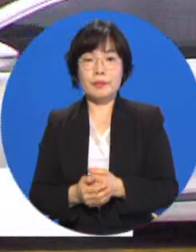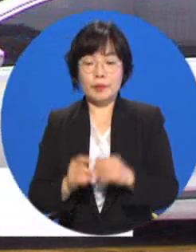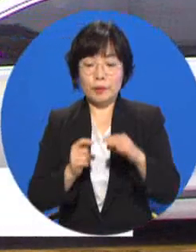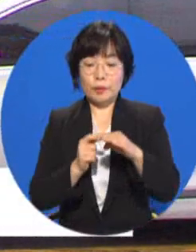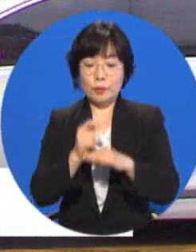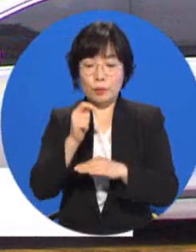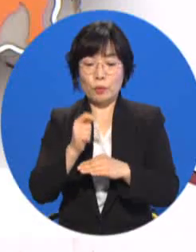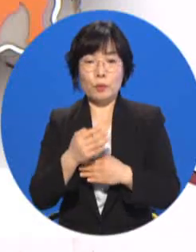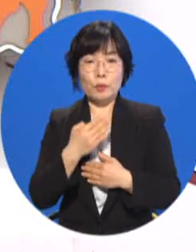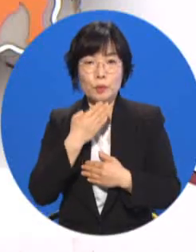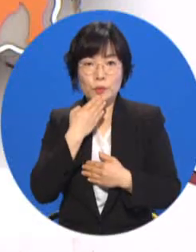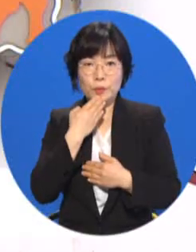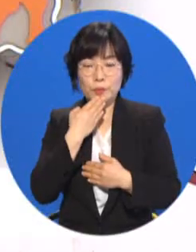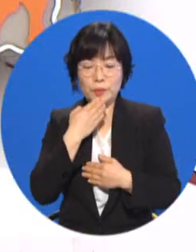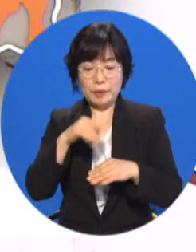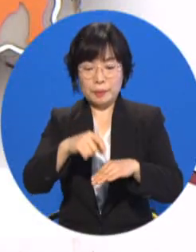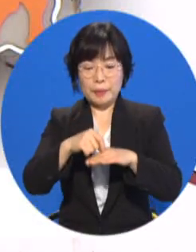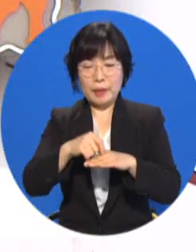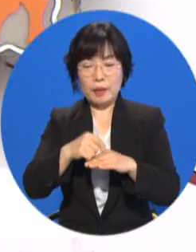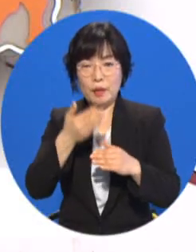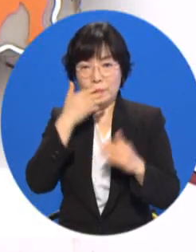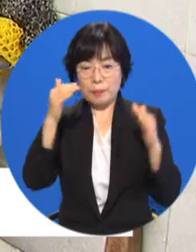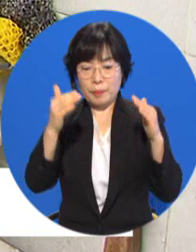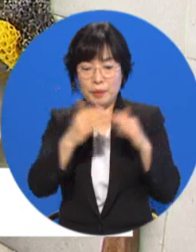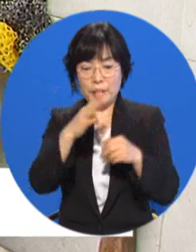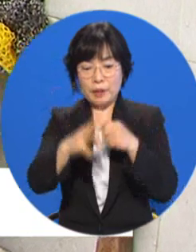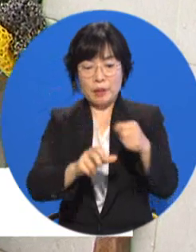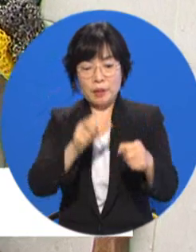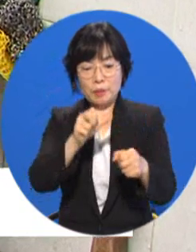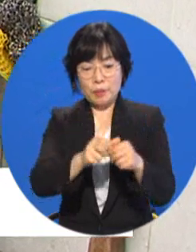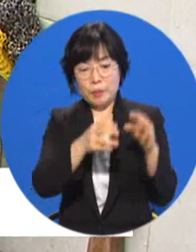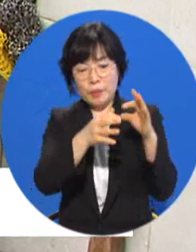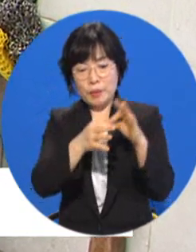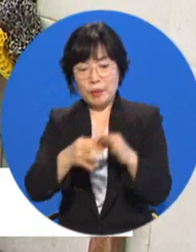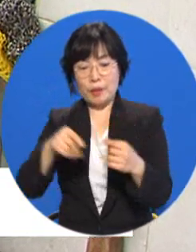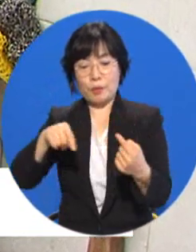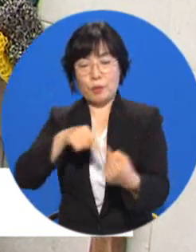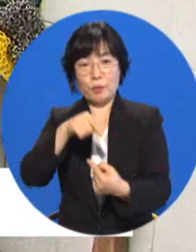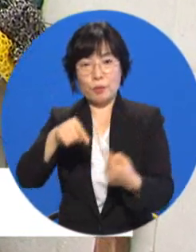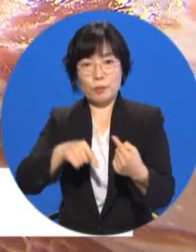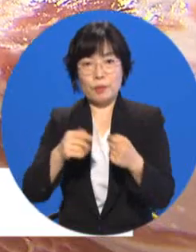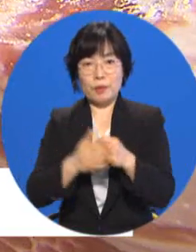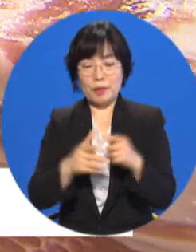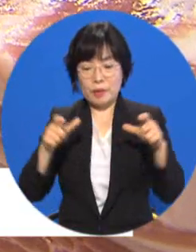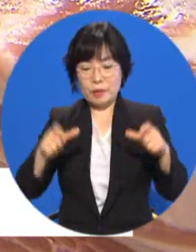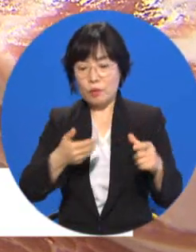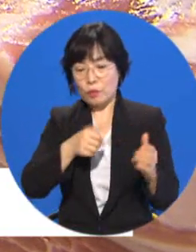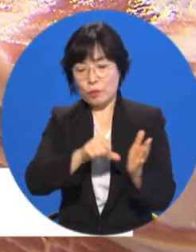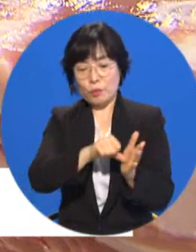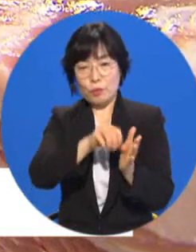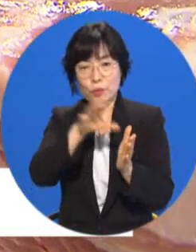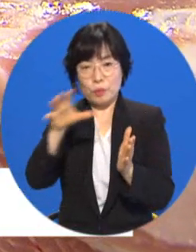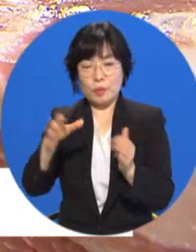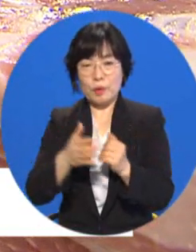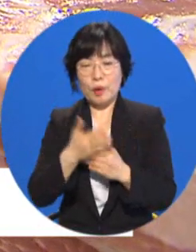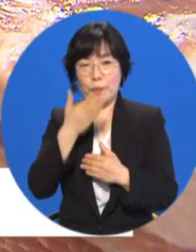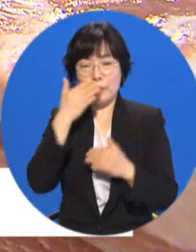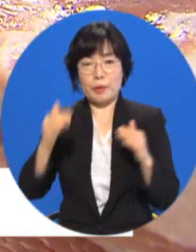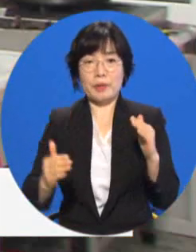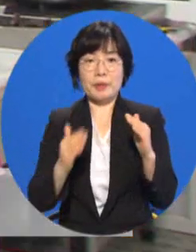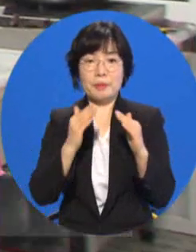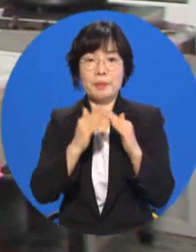고흥군 고흥읍의 한 정육식당. 35년째 한 자리에서 운영되면서 지역에서는 꽤 잘 알려진